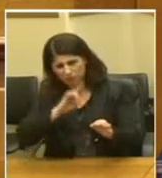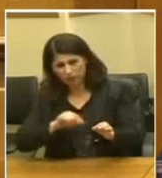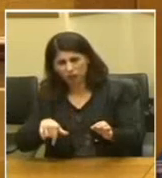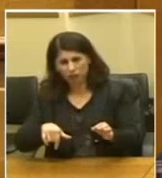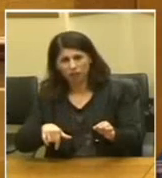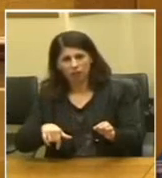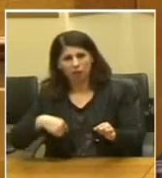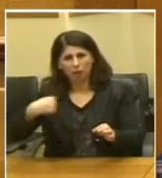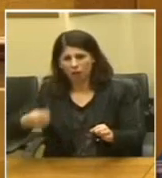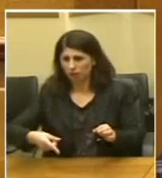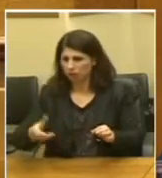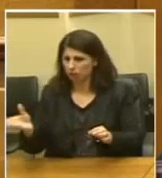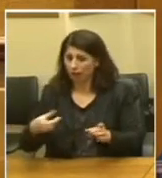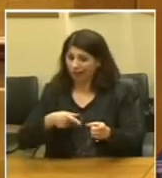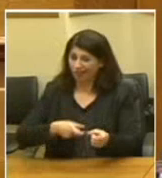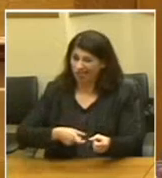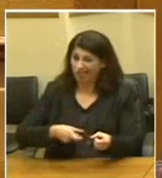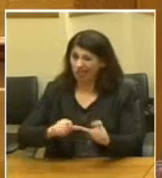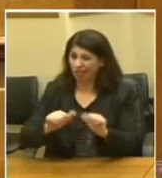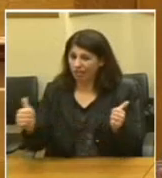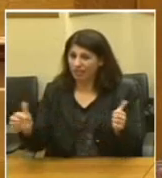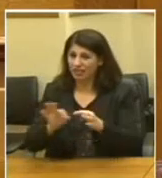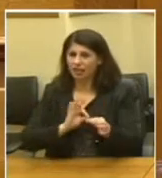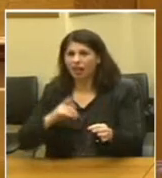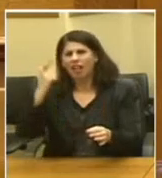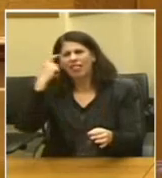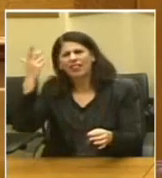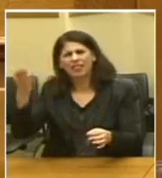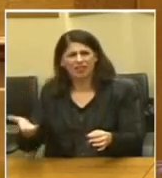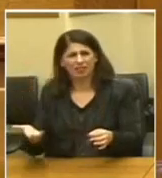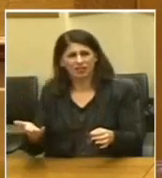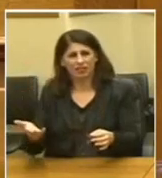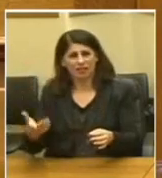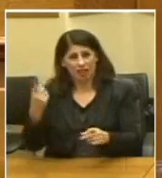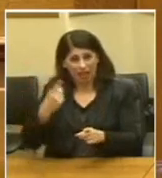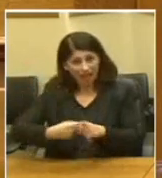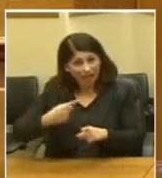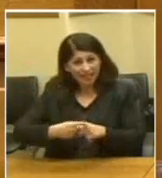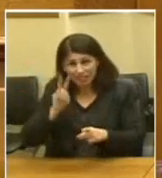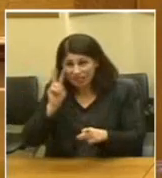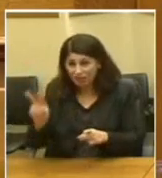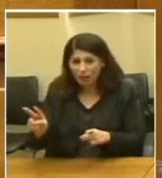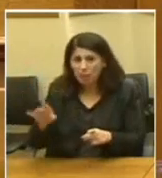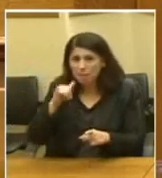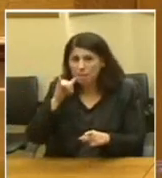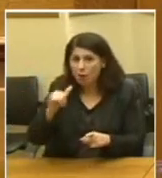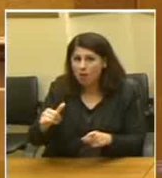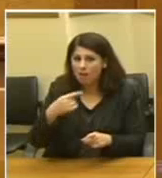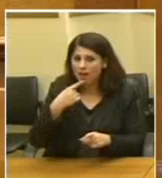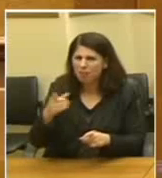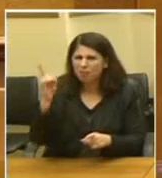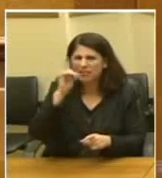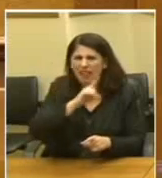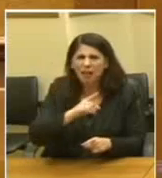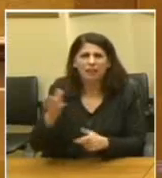εσάς τους ίδιους εκβιαστικό διαζύγιο. Δεν καταλαβαίνετε ότι σας παρακολουθεί ο ελληνικός λαός και σας βλέπει διαρκώς να λέτε